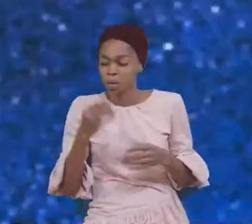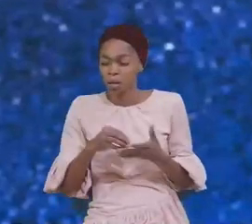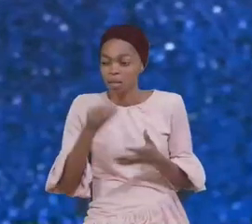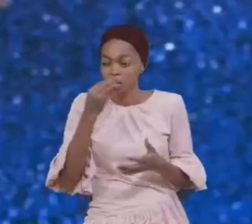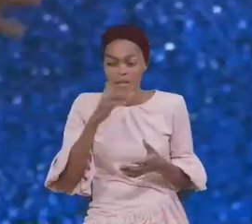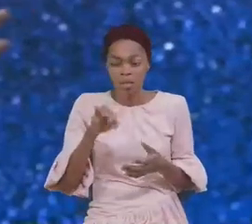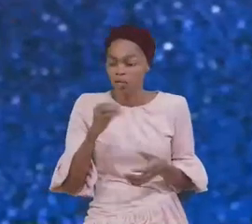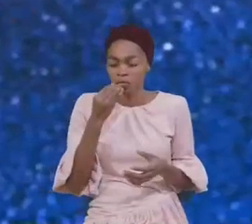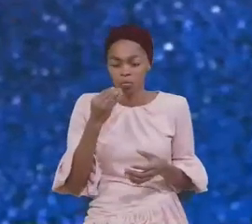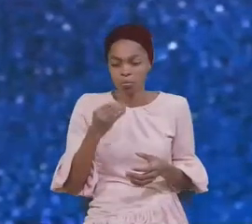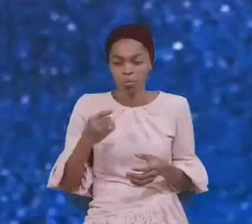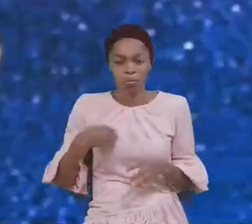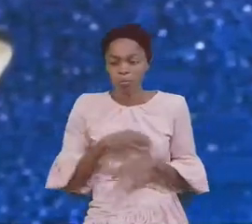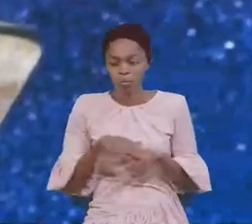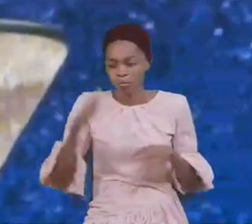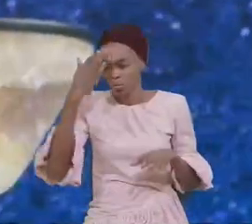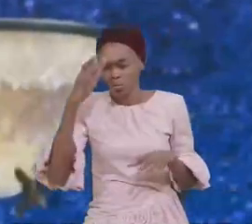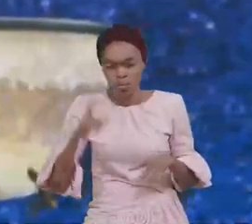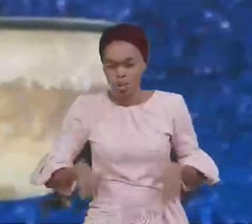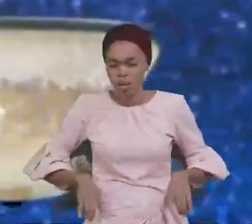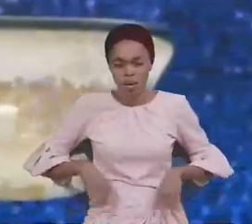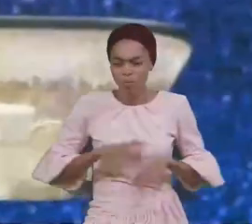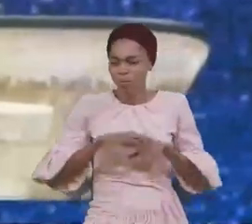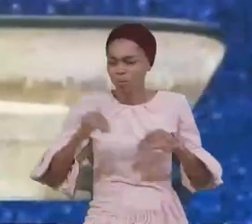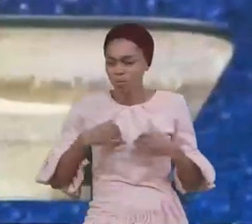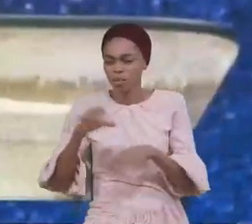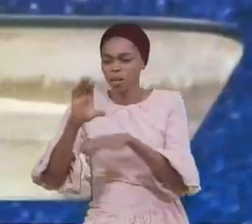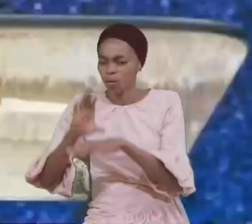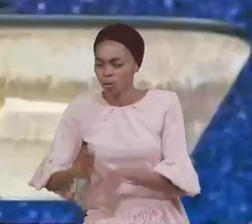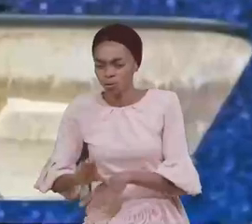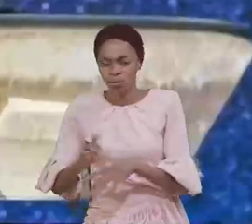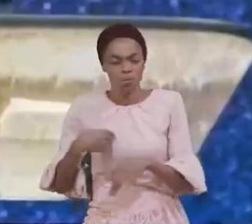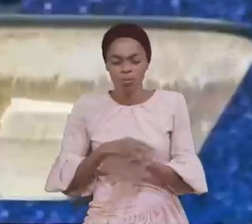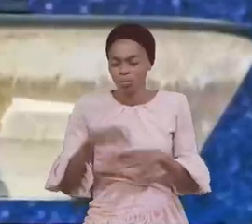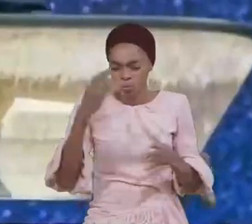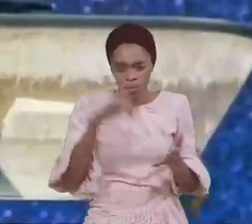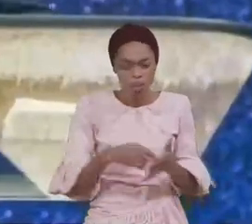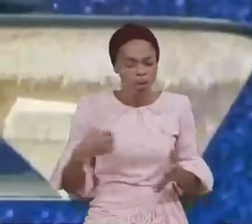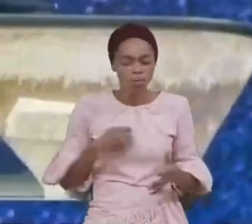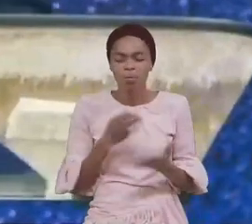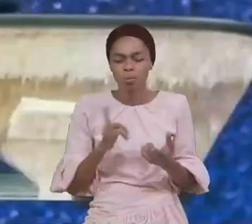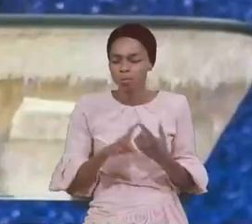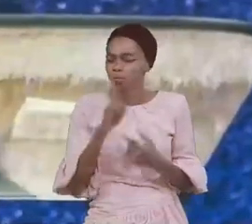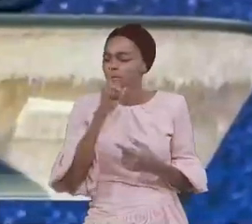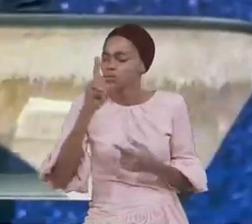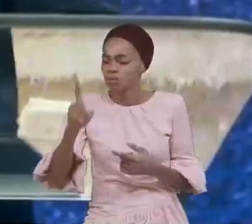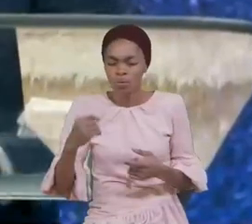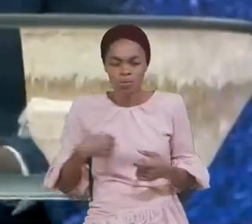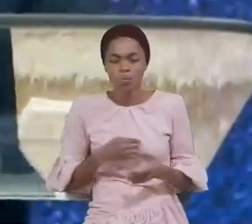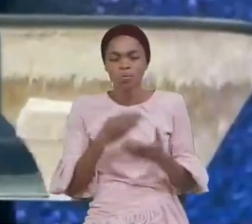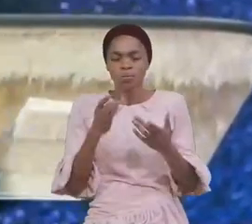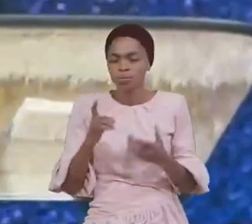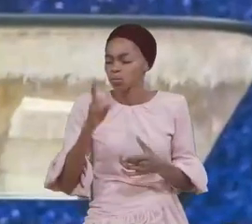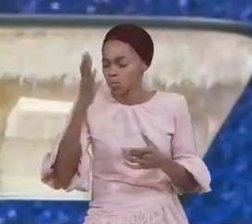nourriture, on ne connaît pas leur comportement, on ne connaît pas ceci et cela, et nous voulons être sûrs ce qu'on va